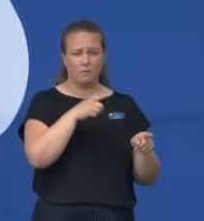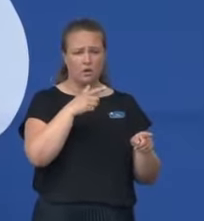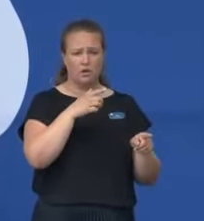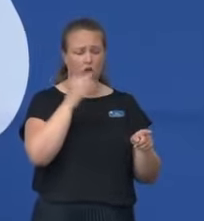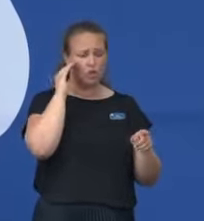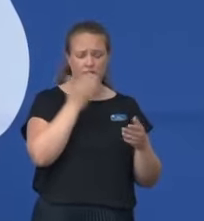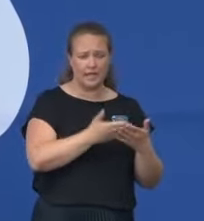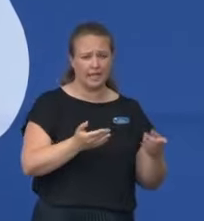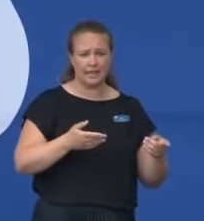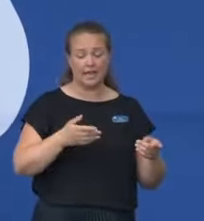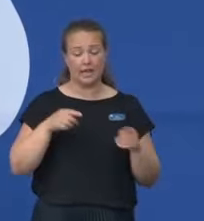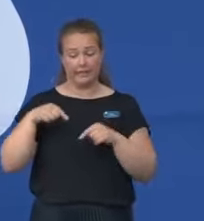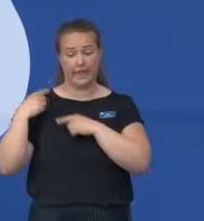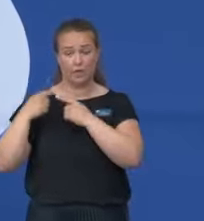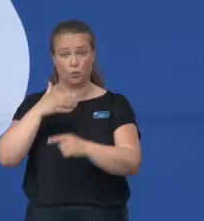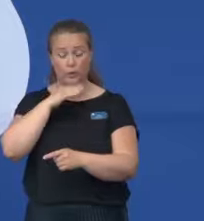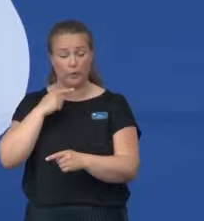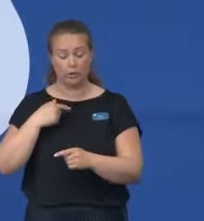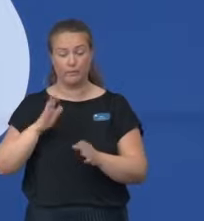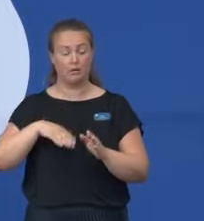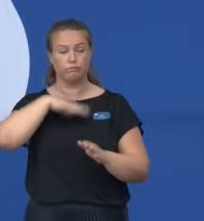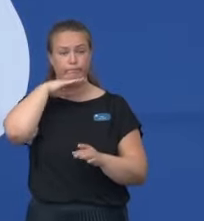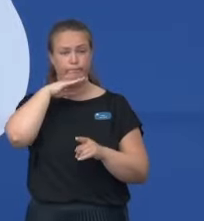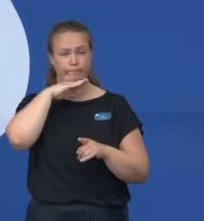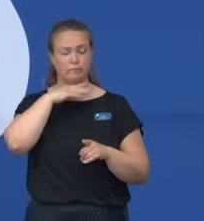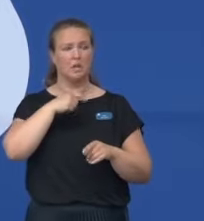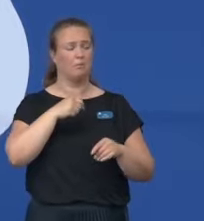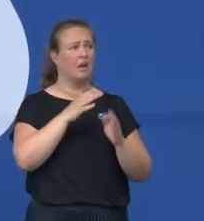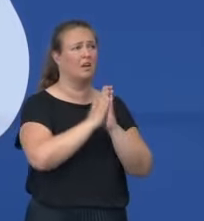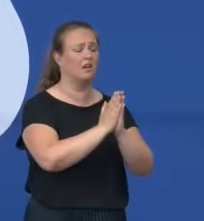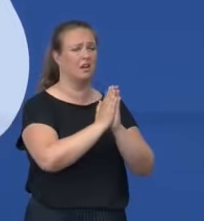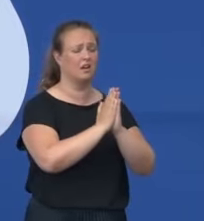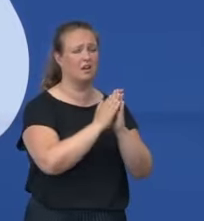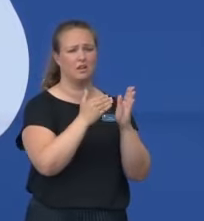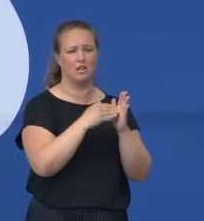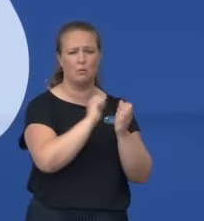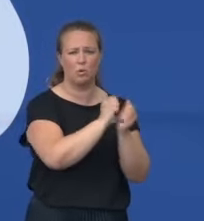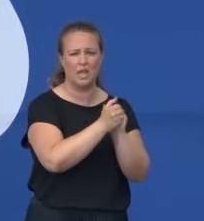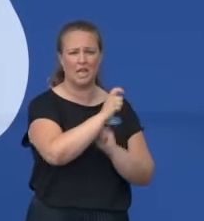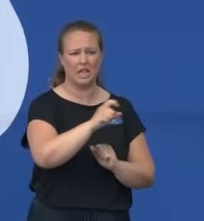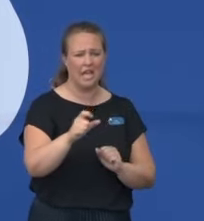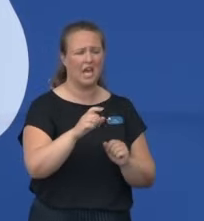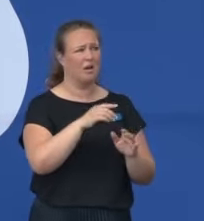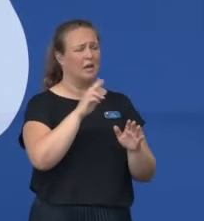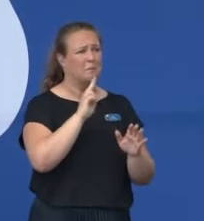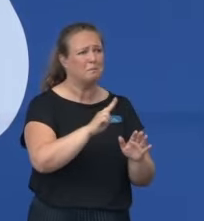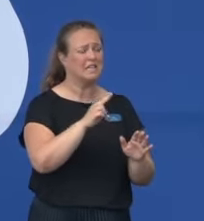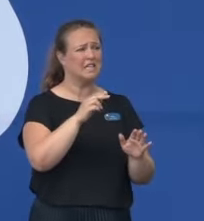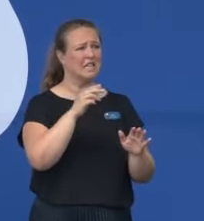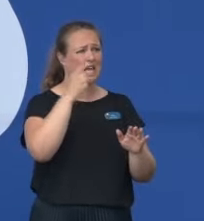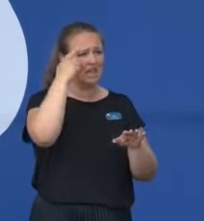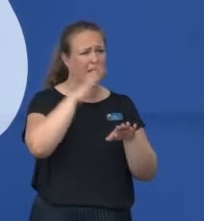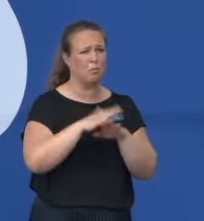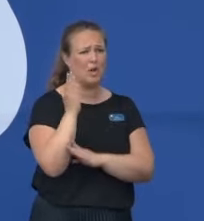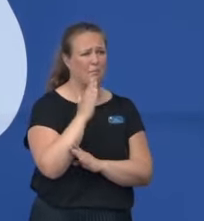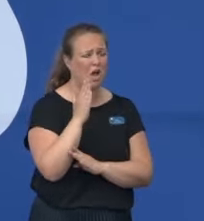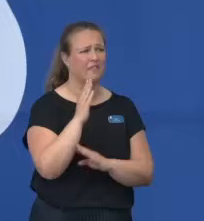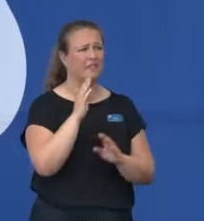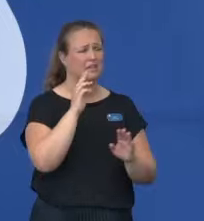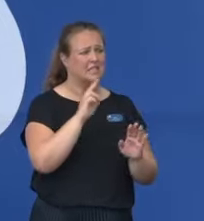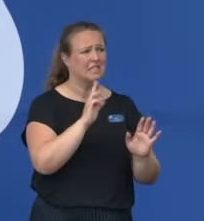ju fått nog av att vädja inför politiker år efter år att till exempel ta klimatet på allvar. De har helt